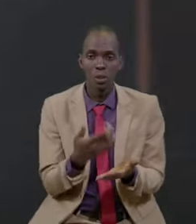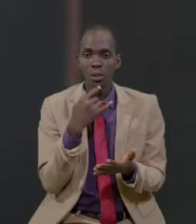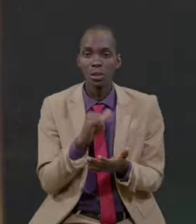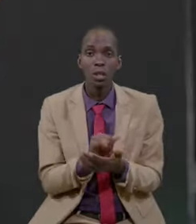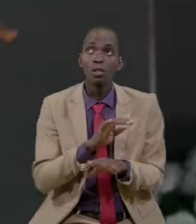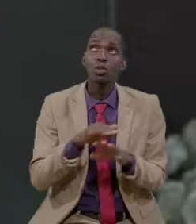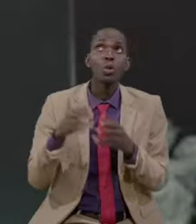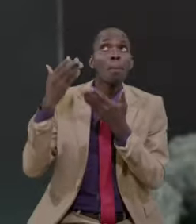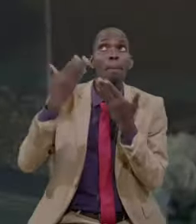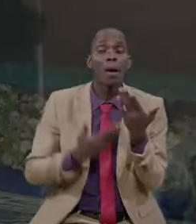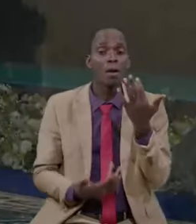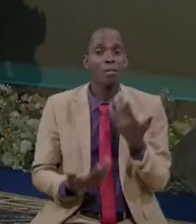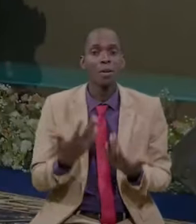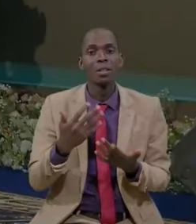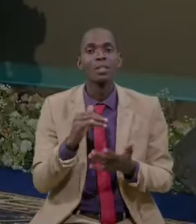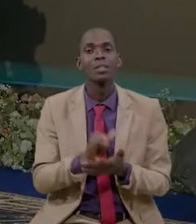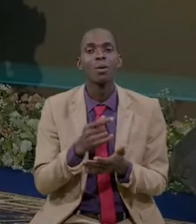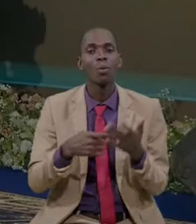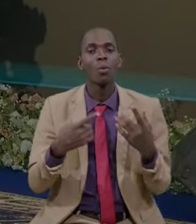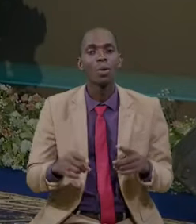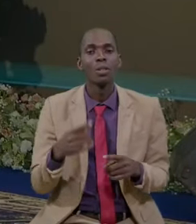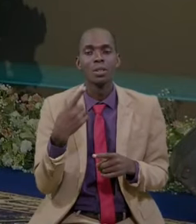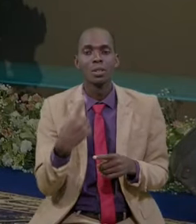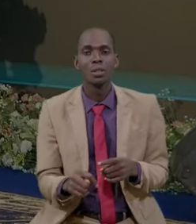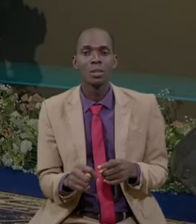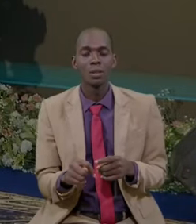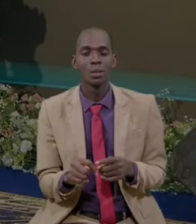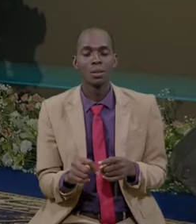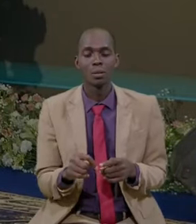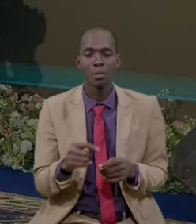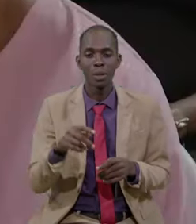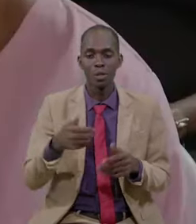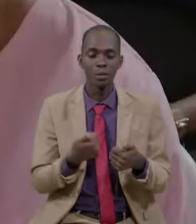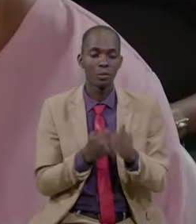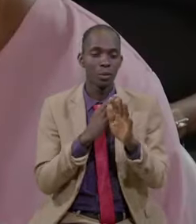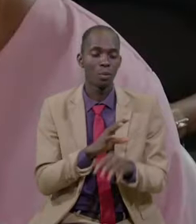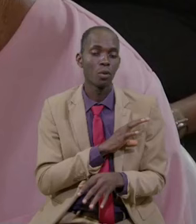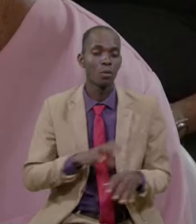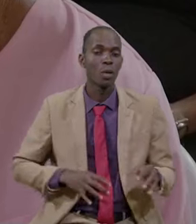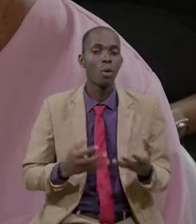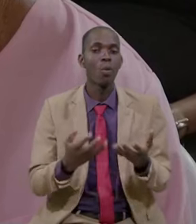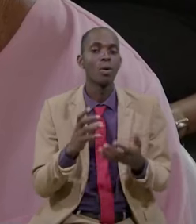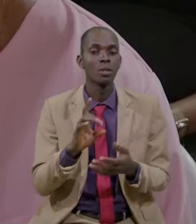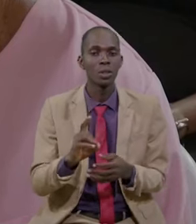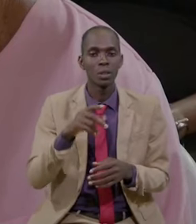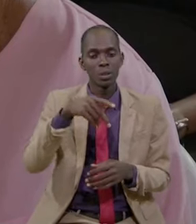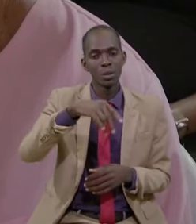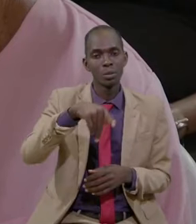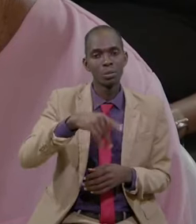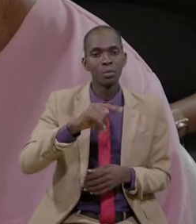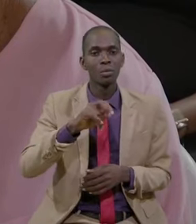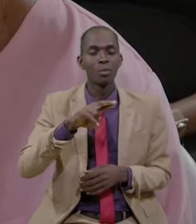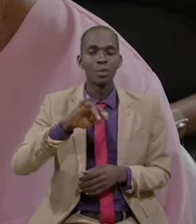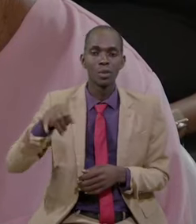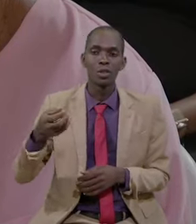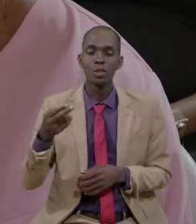le feu. C'est que ces deux apôtres, Jacques et Jean, c'est ce qu'ils cherchaient. Le Samaritain ne